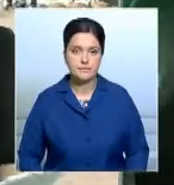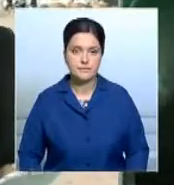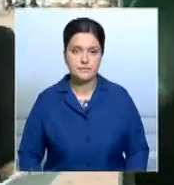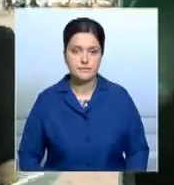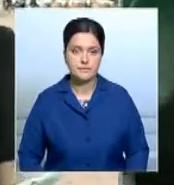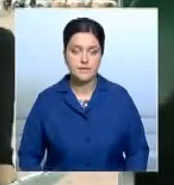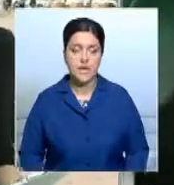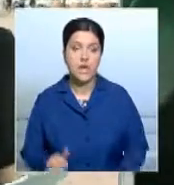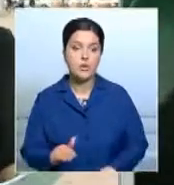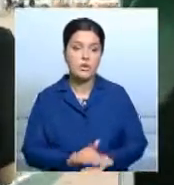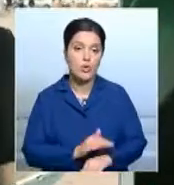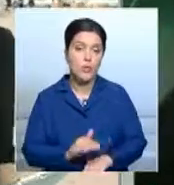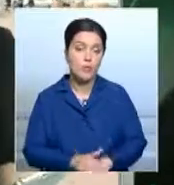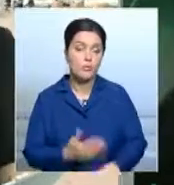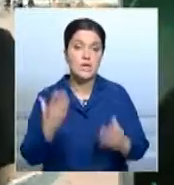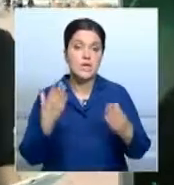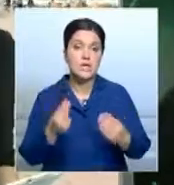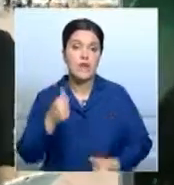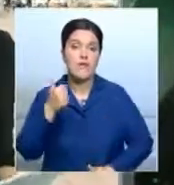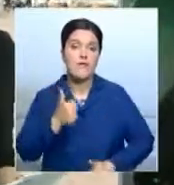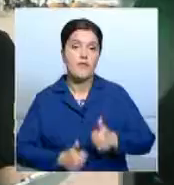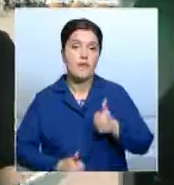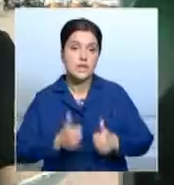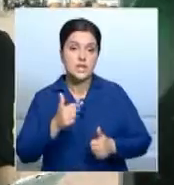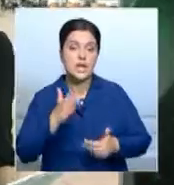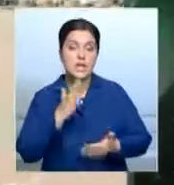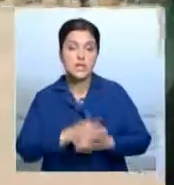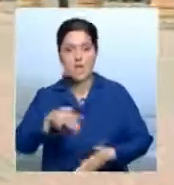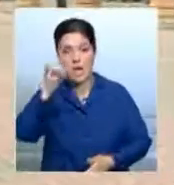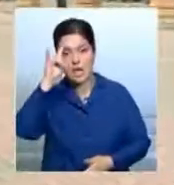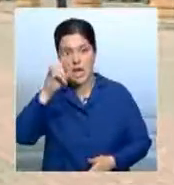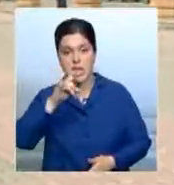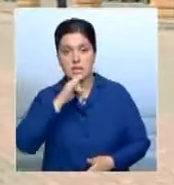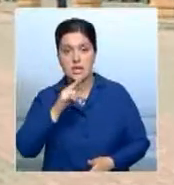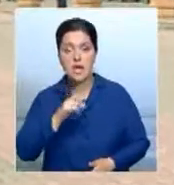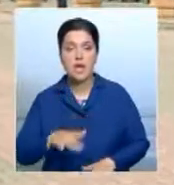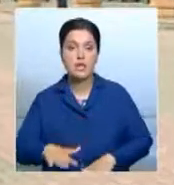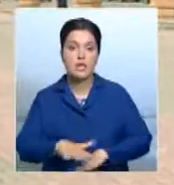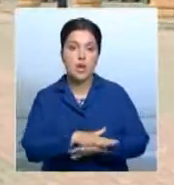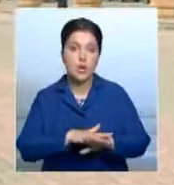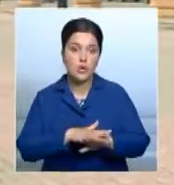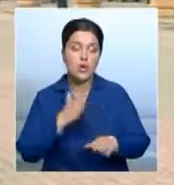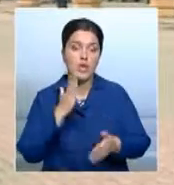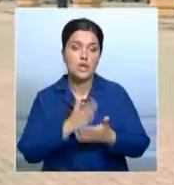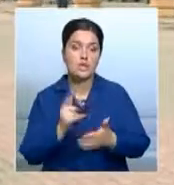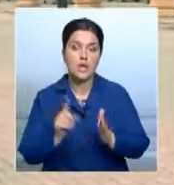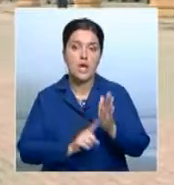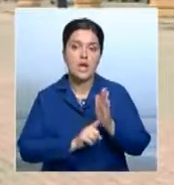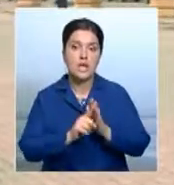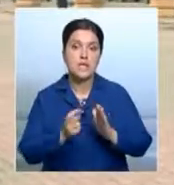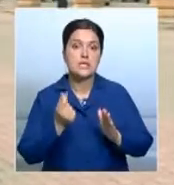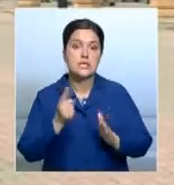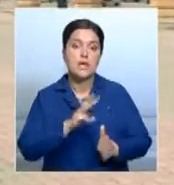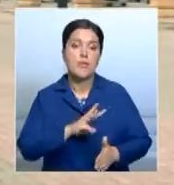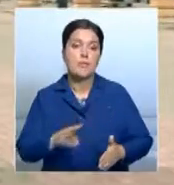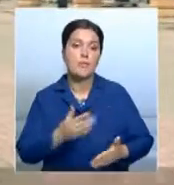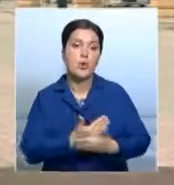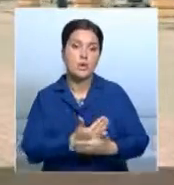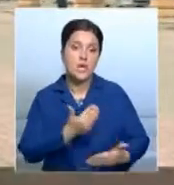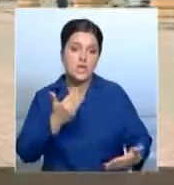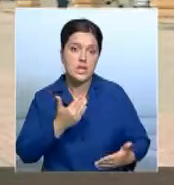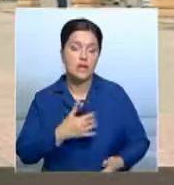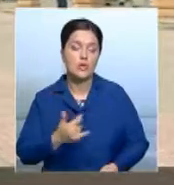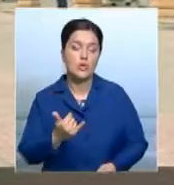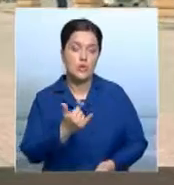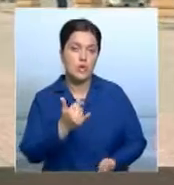Добрый день, Лаура! Фестиваль оркестров казахских народных инструментов стартовал буквально несколько минут назад. Однако национальные мотивы уже